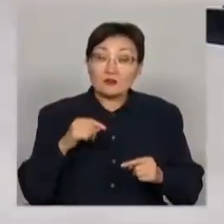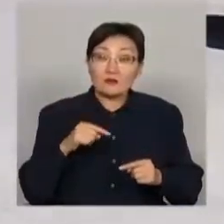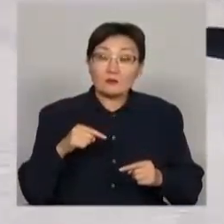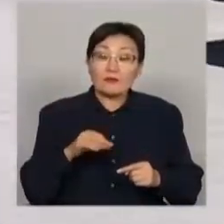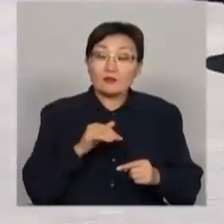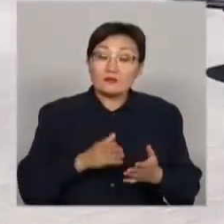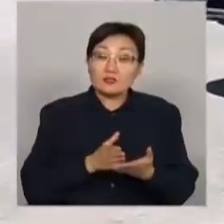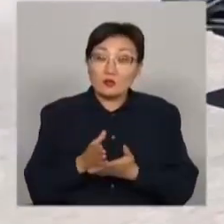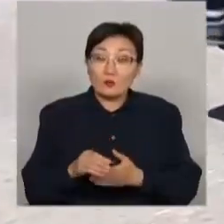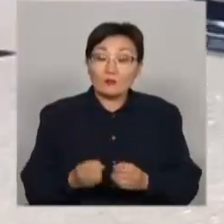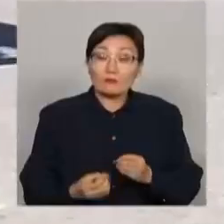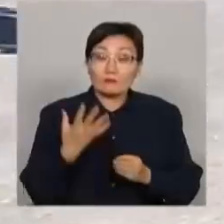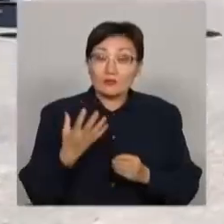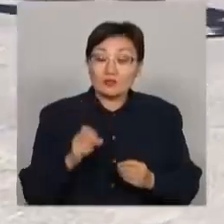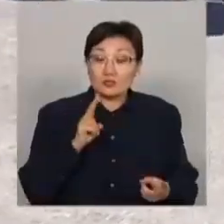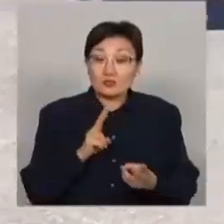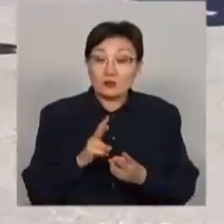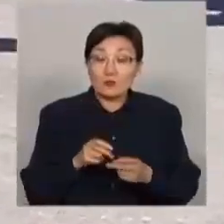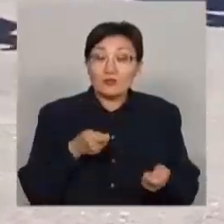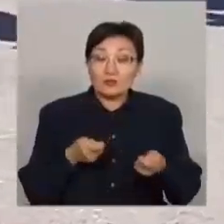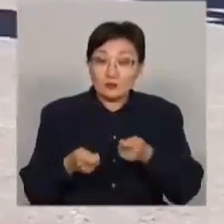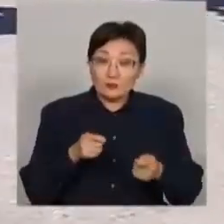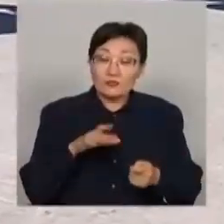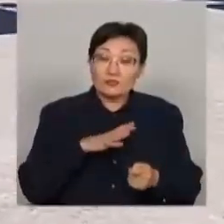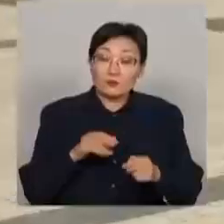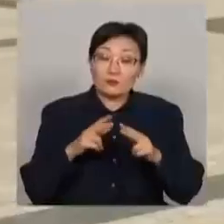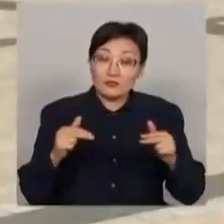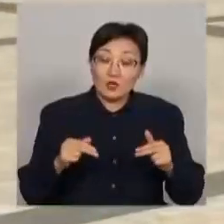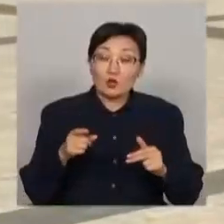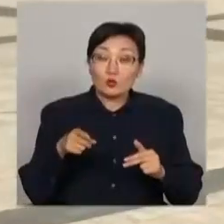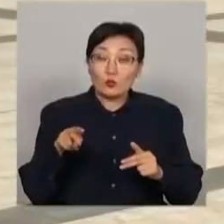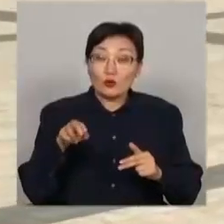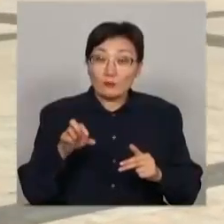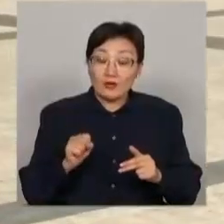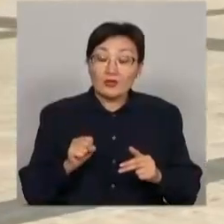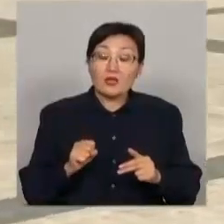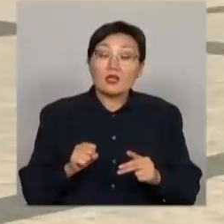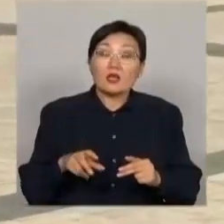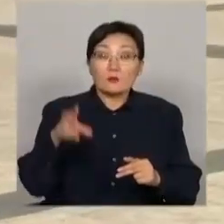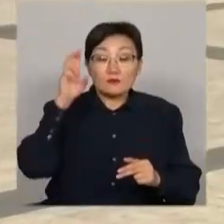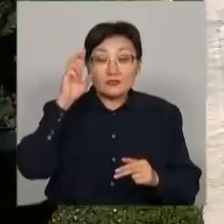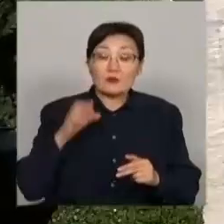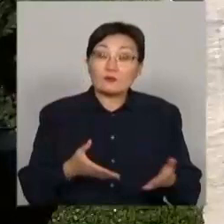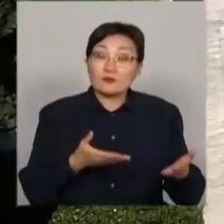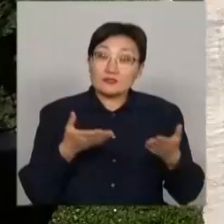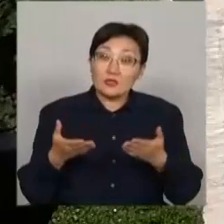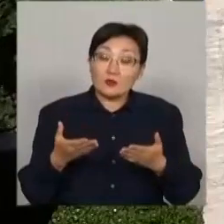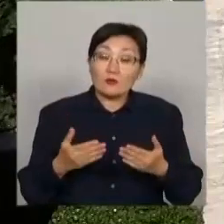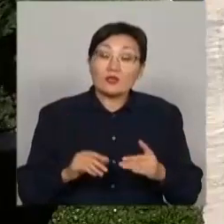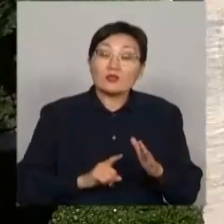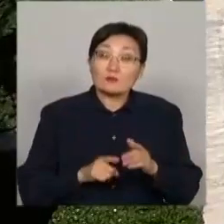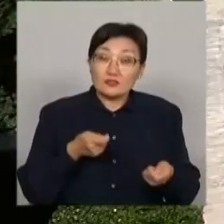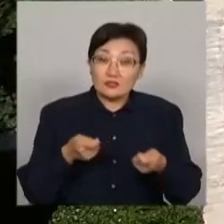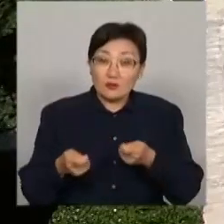официального визита в Баку. Встреча двух лидеров состоялась в резиденции Загульба. Главы государств приняли приветственный рапорт начальника